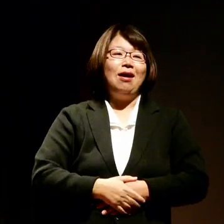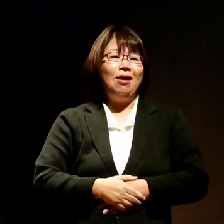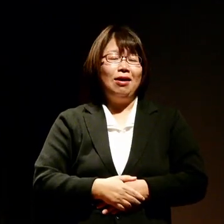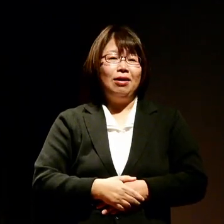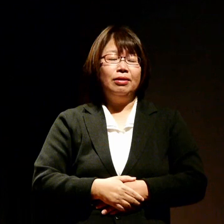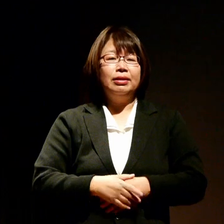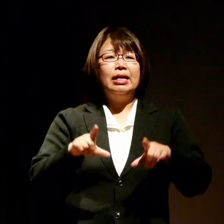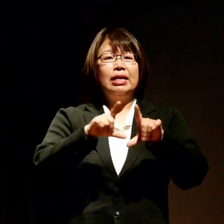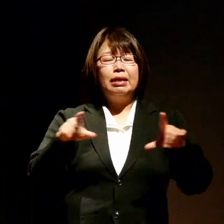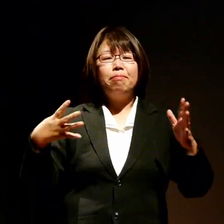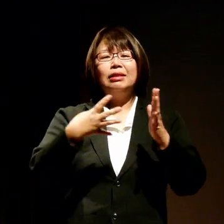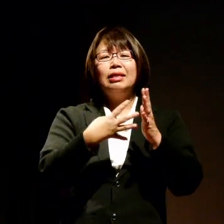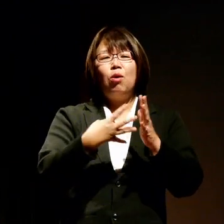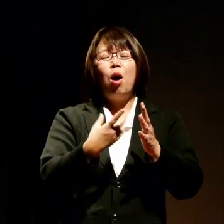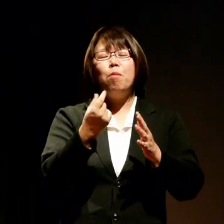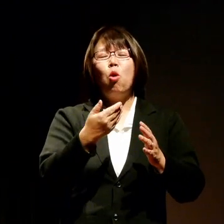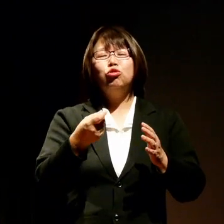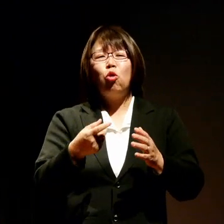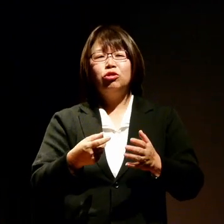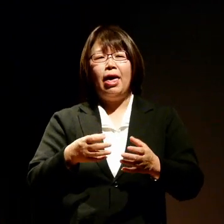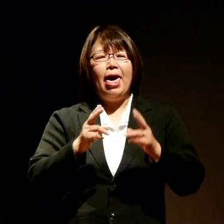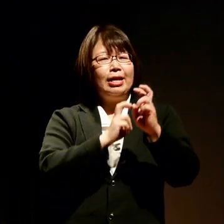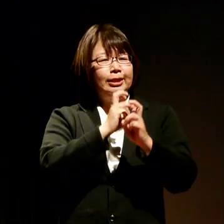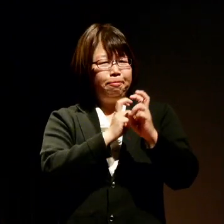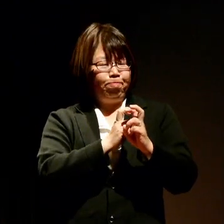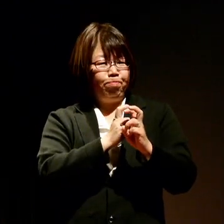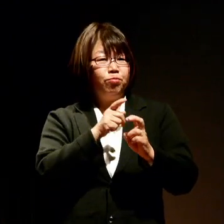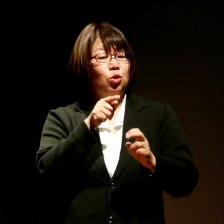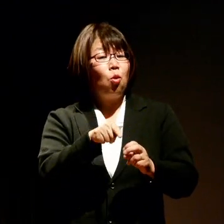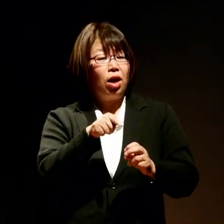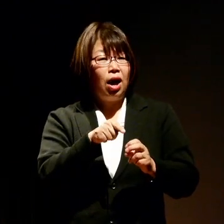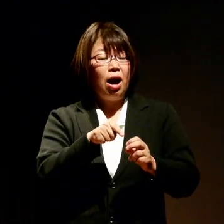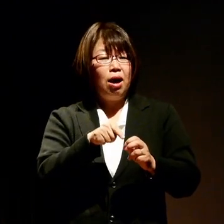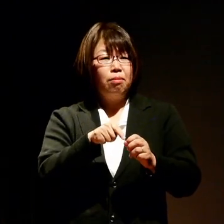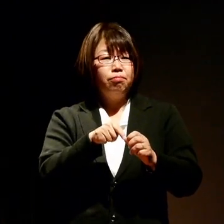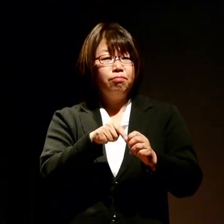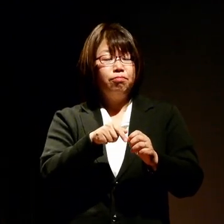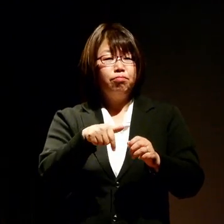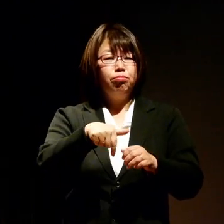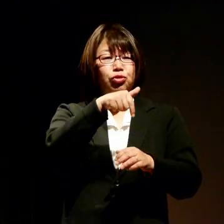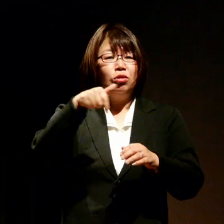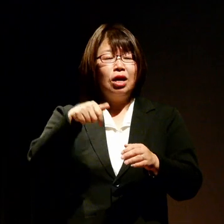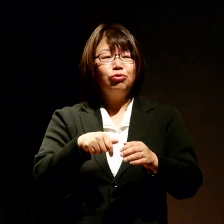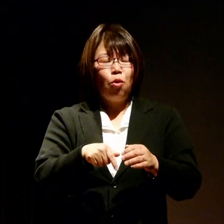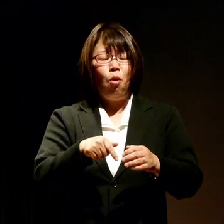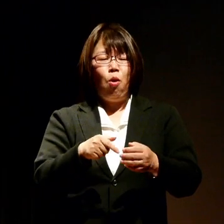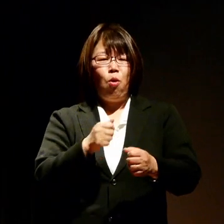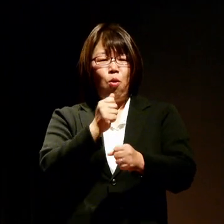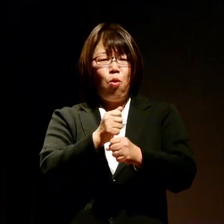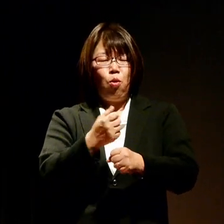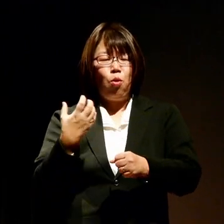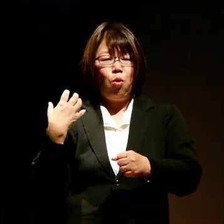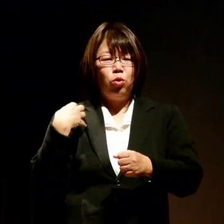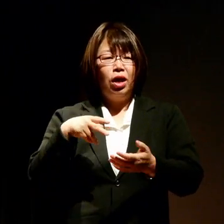一般社団法人もぐもぐエンジン、こちらがプロジェクトコーディネーターとして協